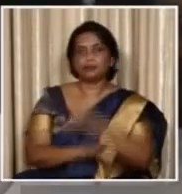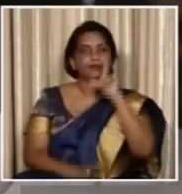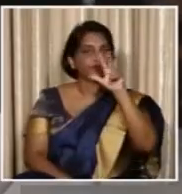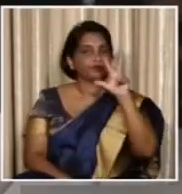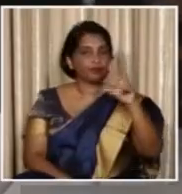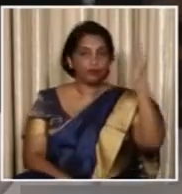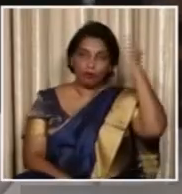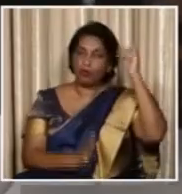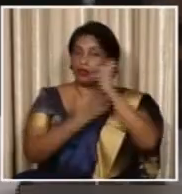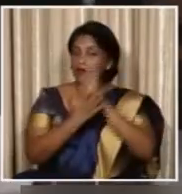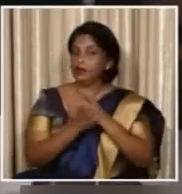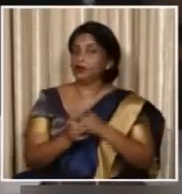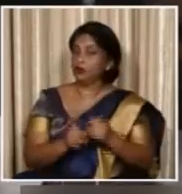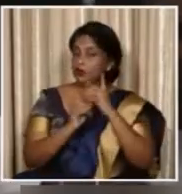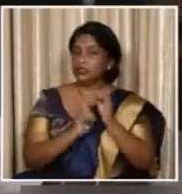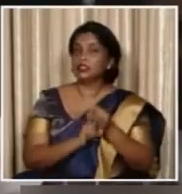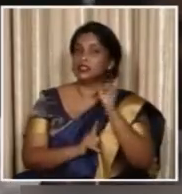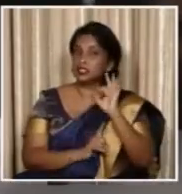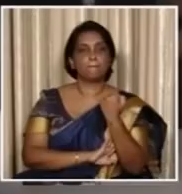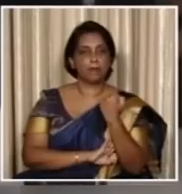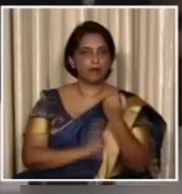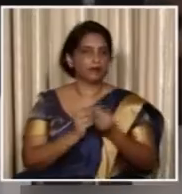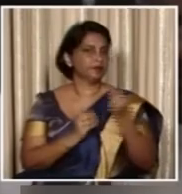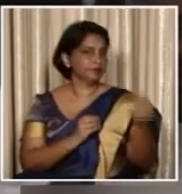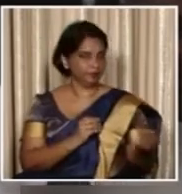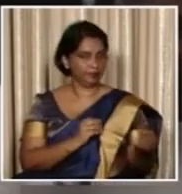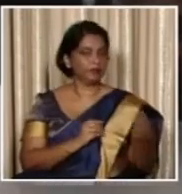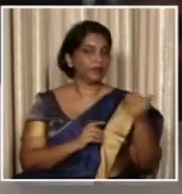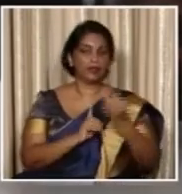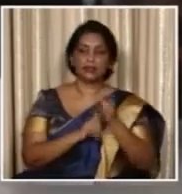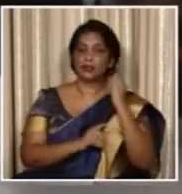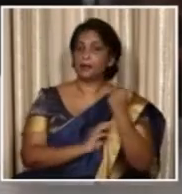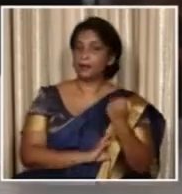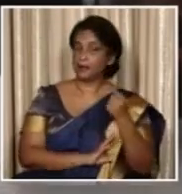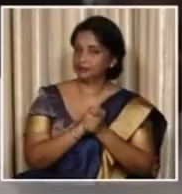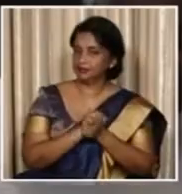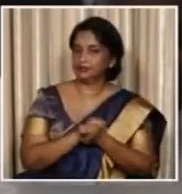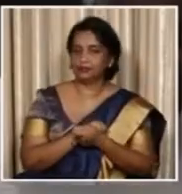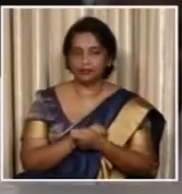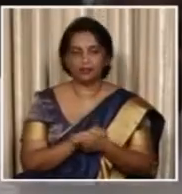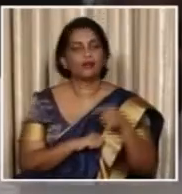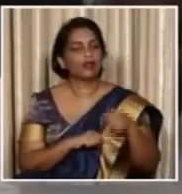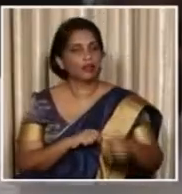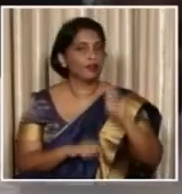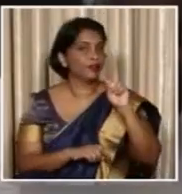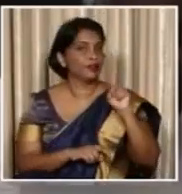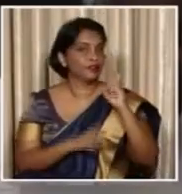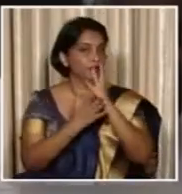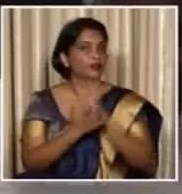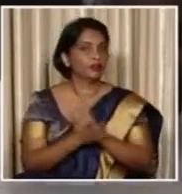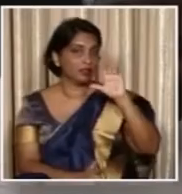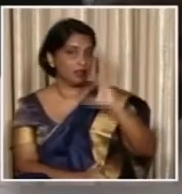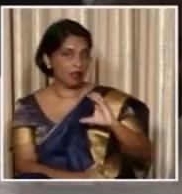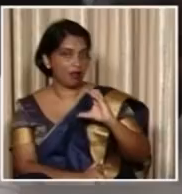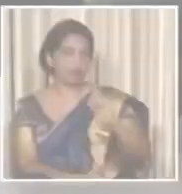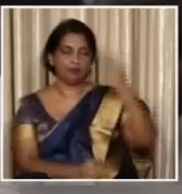මුල් විවස්සාවේ තිබිච්ච ජනාධිපතිවරයාගේ විධායක බලය. මේ විධායක බලය තමයි පරිණාමණය වෙලා මේ 21 වෙනි සංශෝධනයේ හතා යන්නට